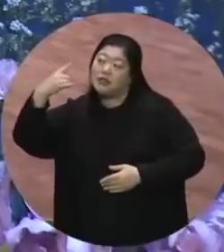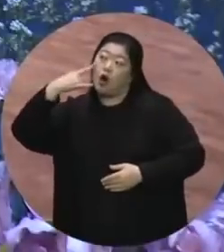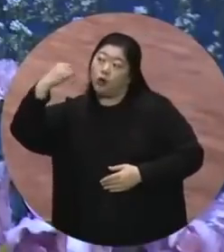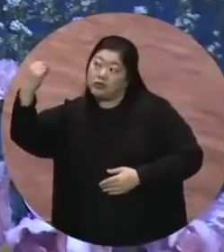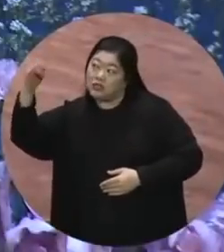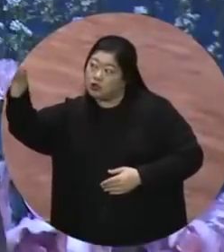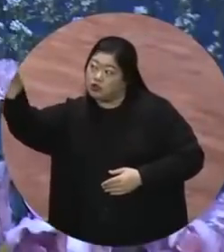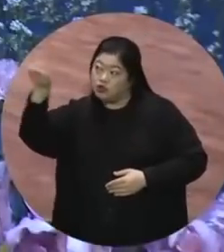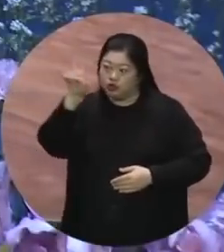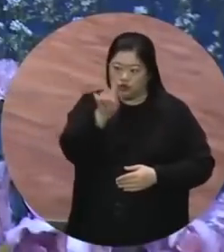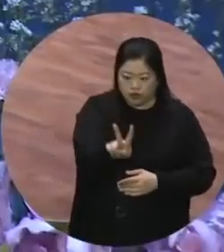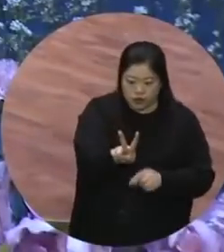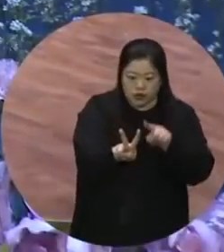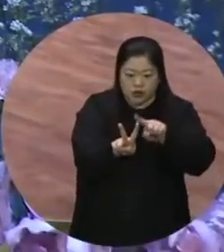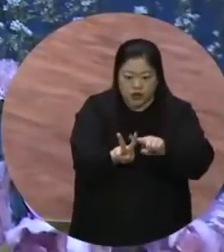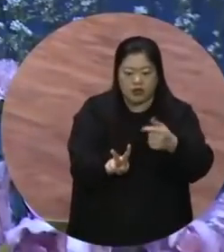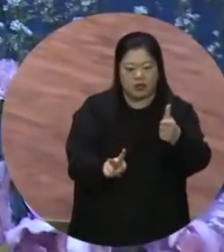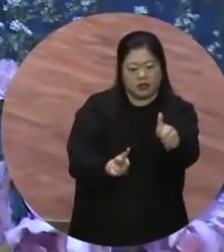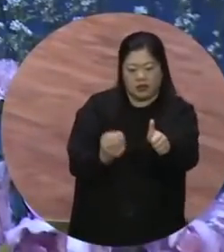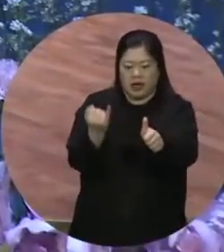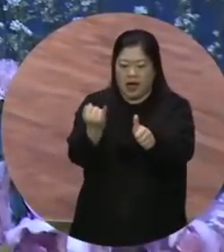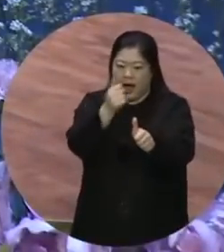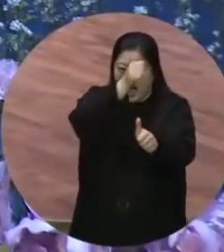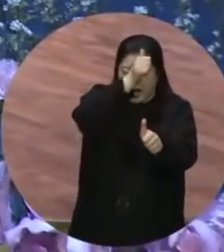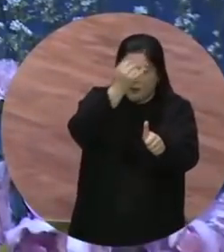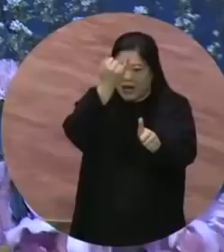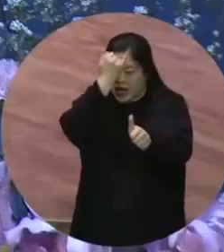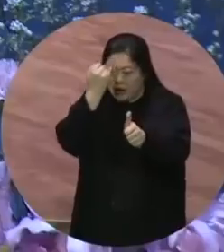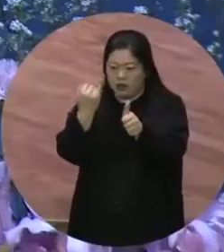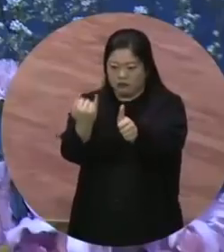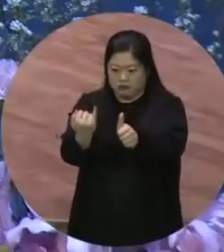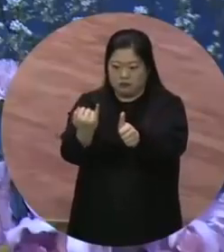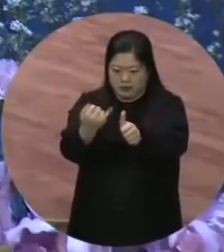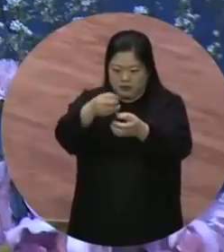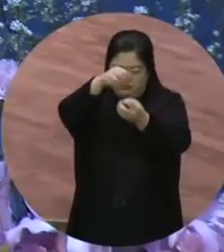어머니가 합해서 아담 하와를 만들었다.